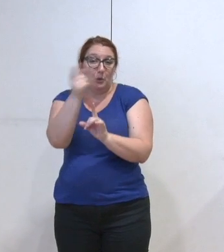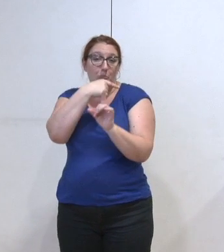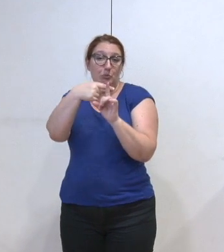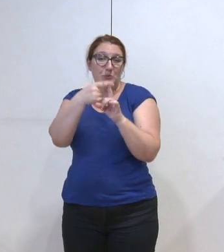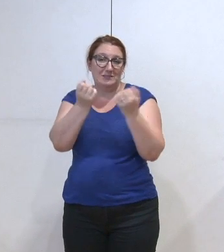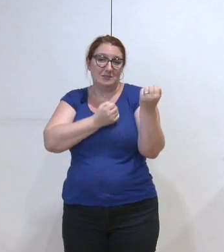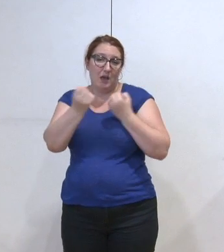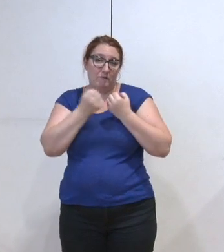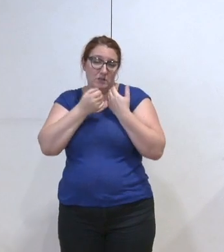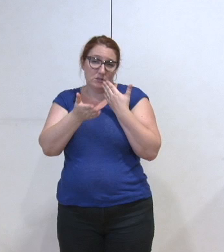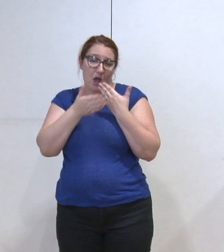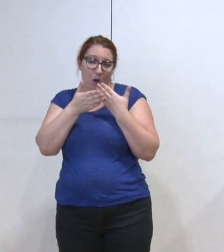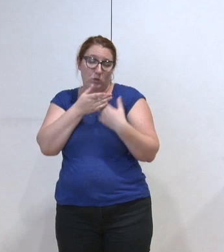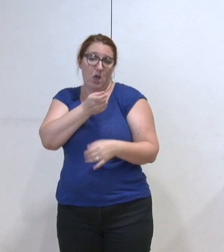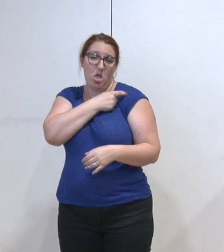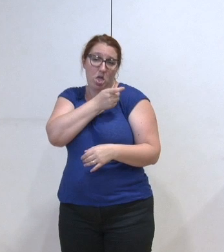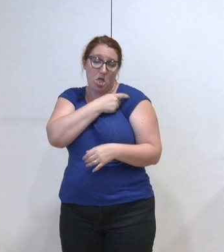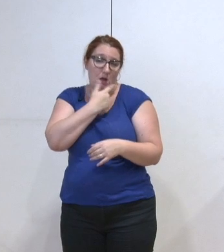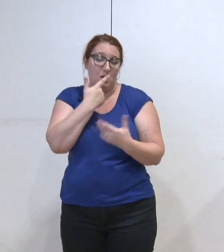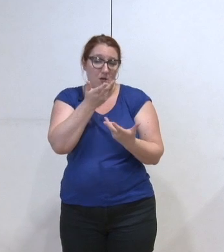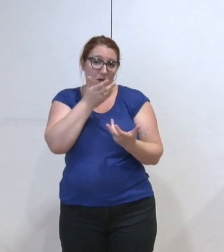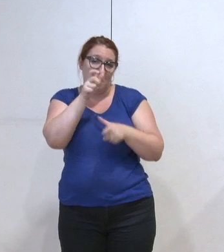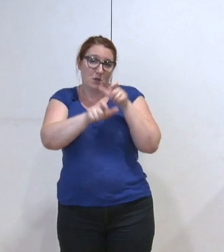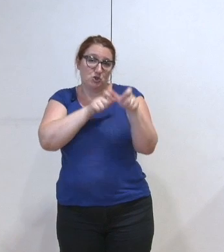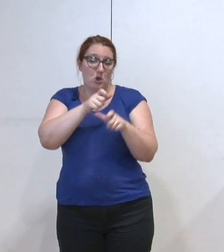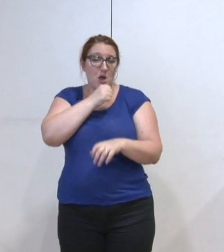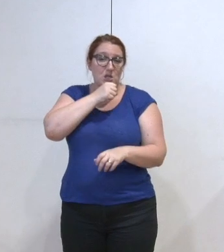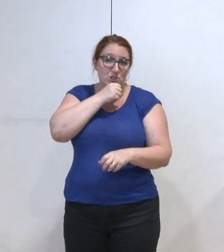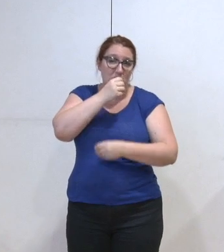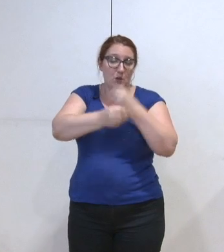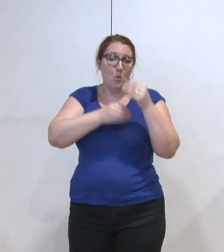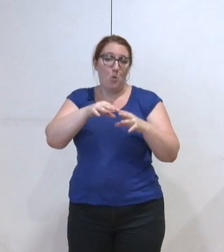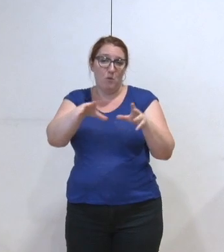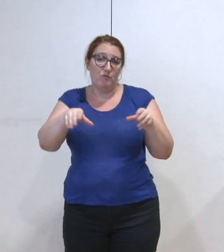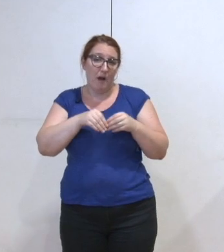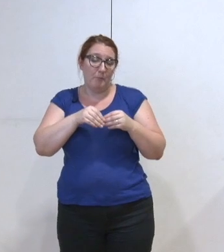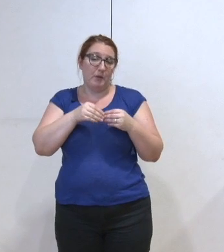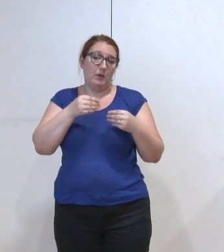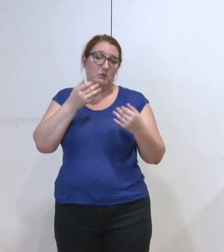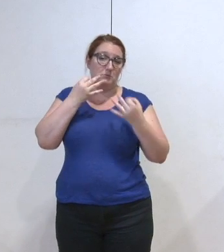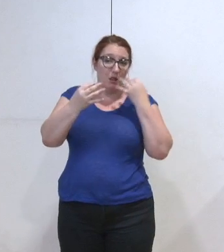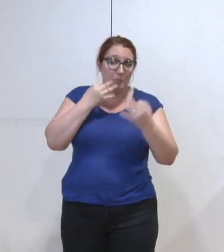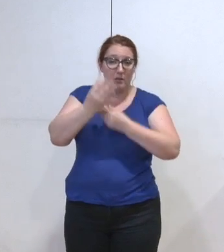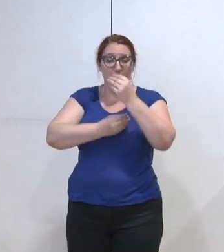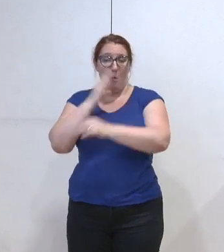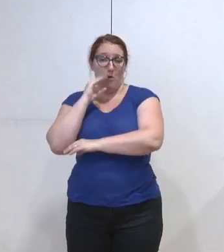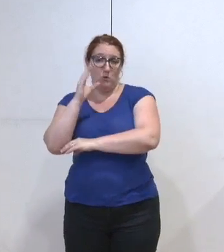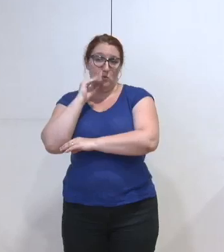services qui peuvent attirer et stabiliser soit des personnes âgées des familles monoparentales des